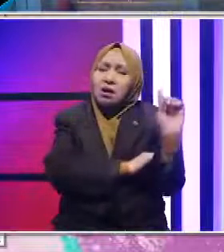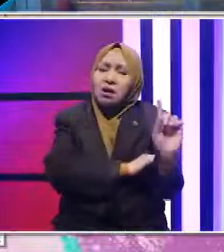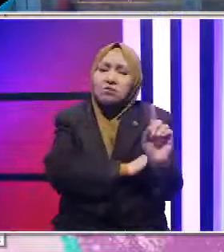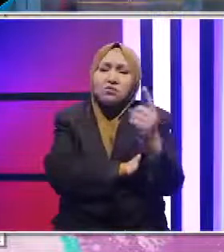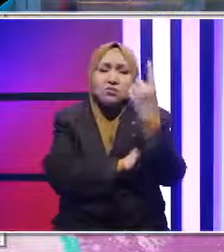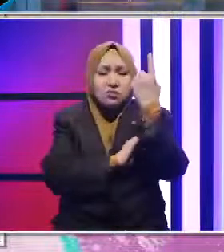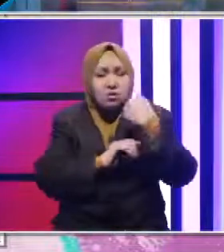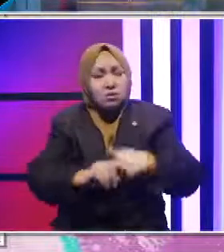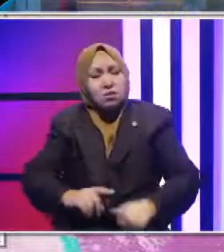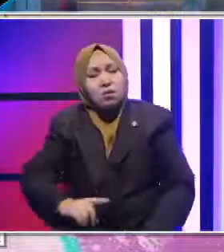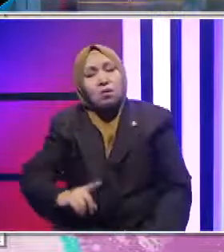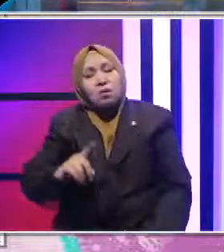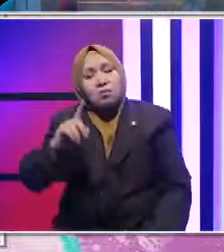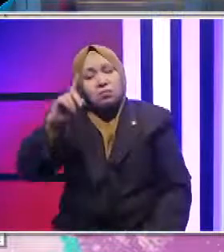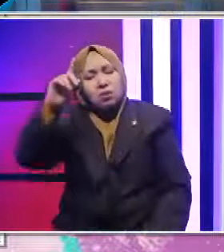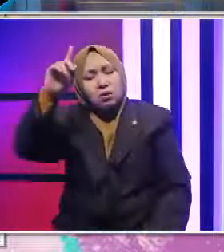إياك نعبد